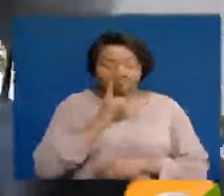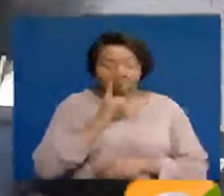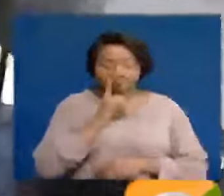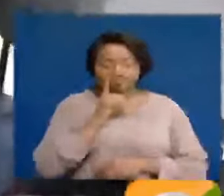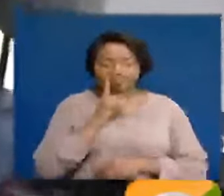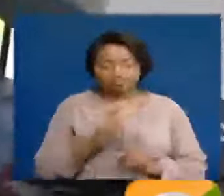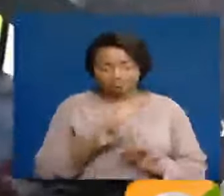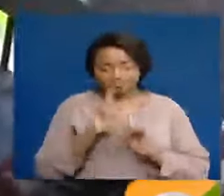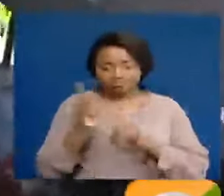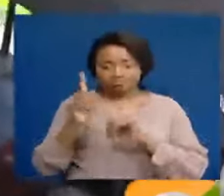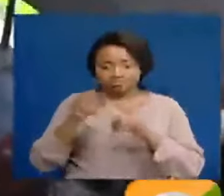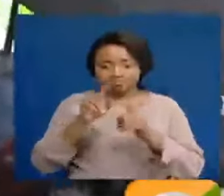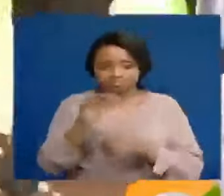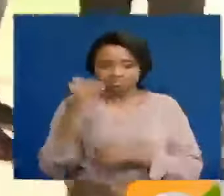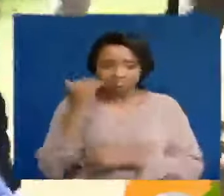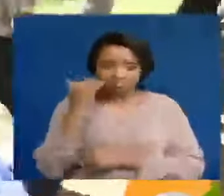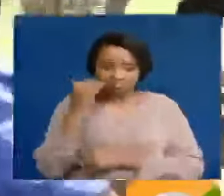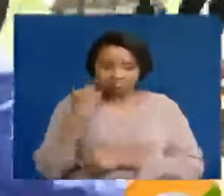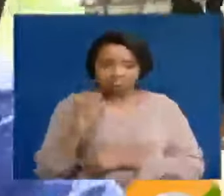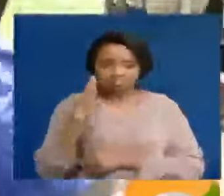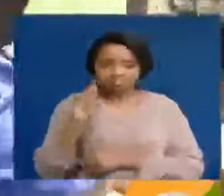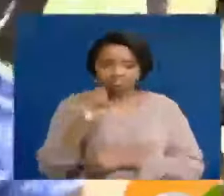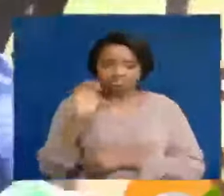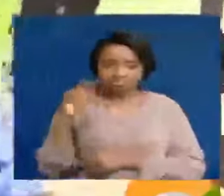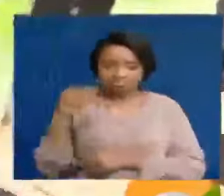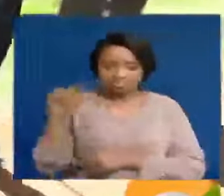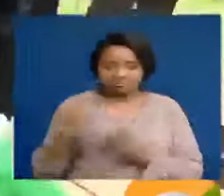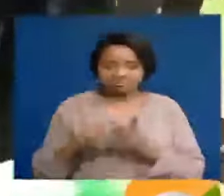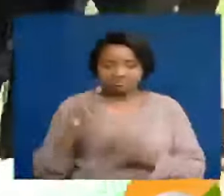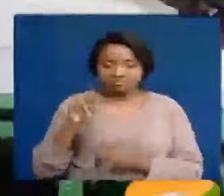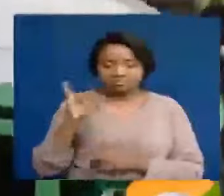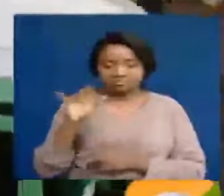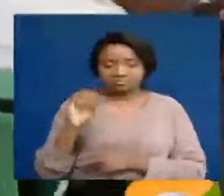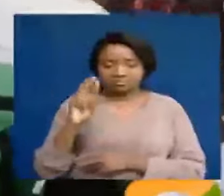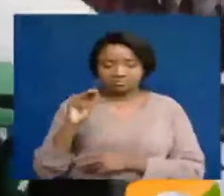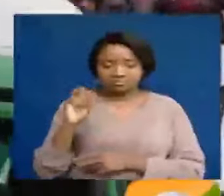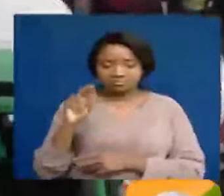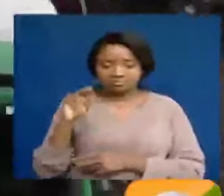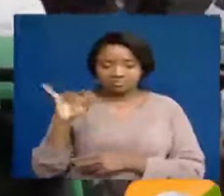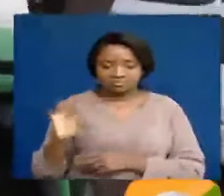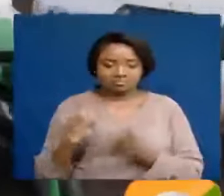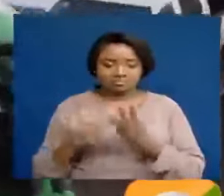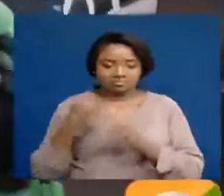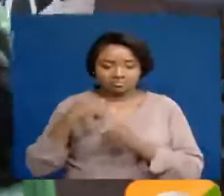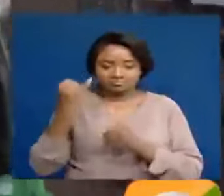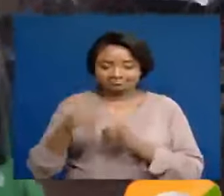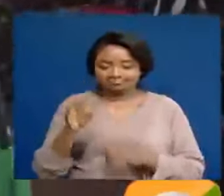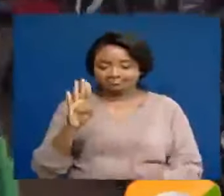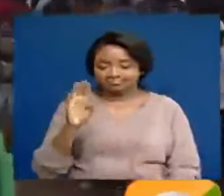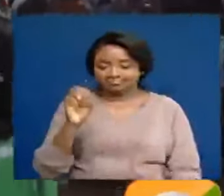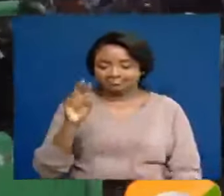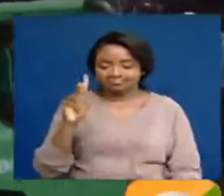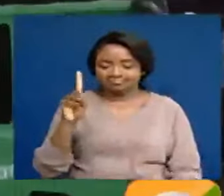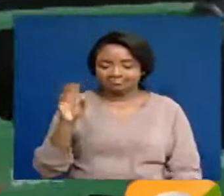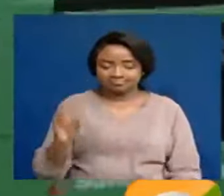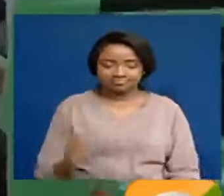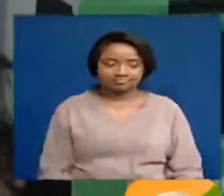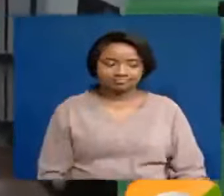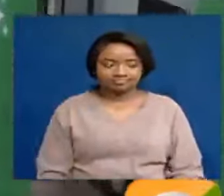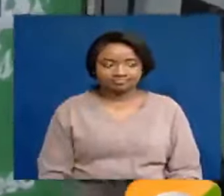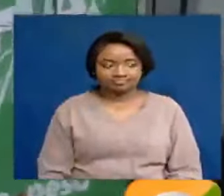Rangala, Siaya, Usenge, Nyamonye na hatimaye Bondo. Ben Kirui, Runinga ya